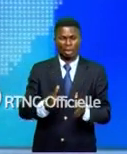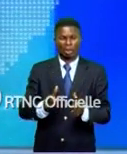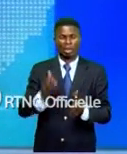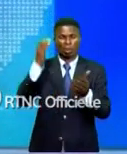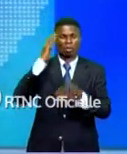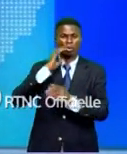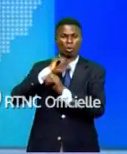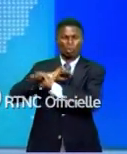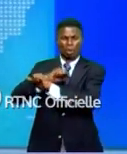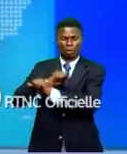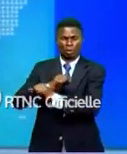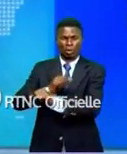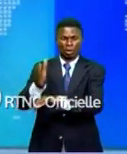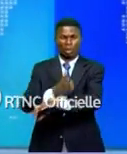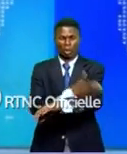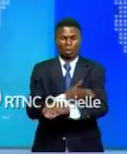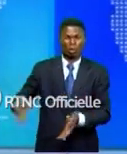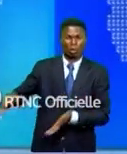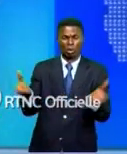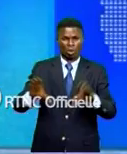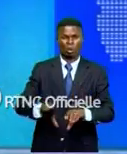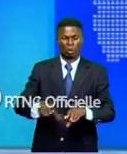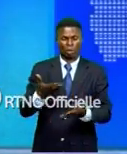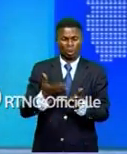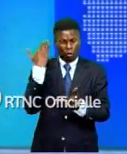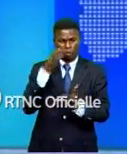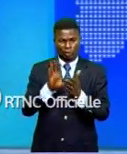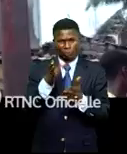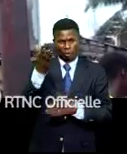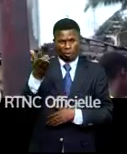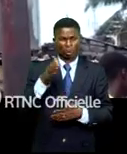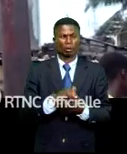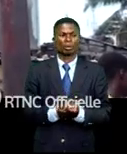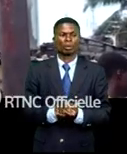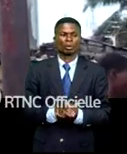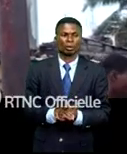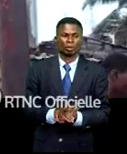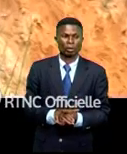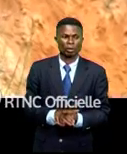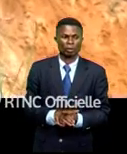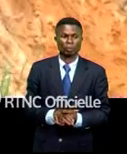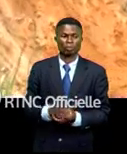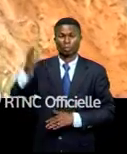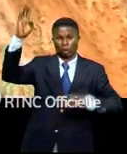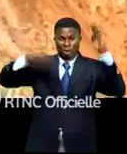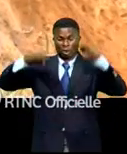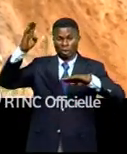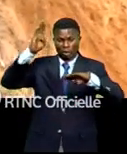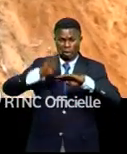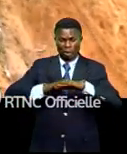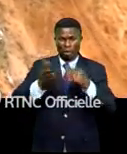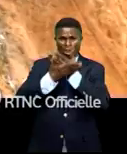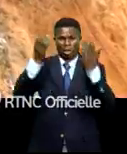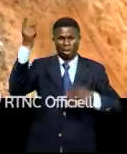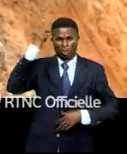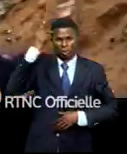arrêter la progression dangereuse de cette érosion. Patience Mboyo Katuku. Les pluies diluviennes qui se sont abattues sur la ville